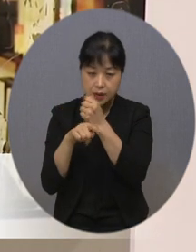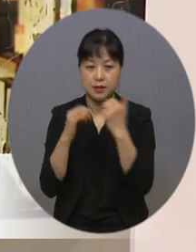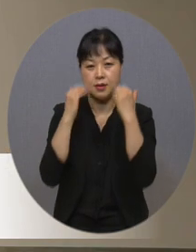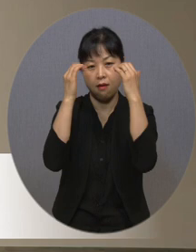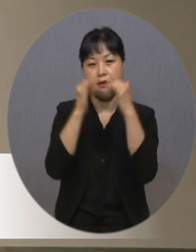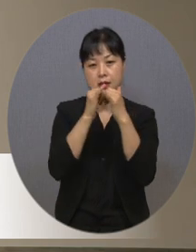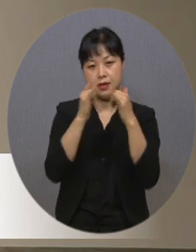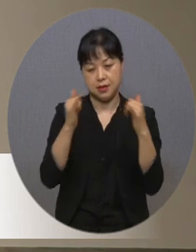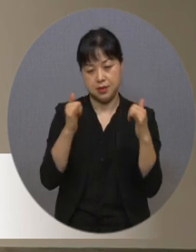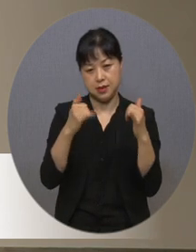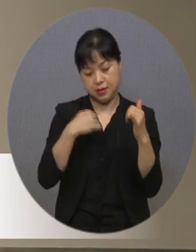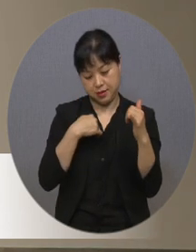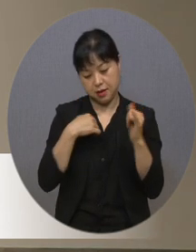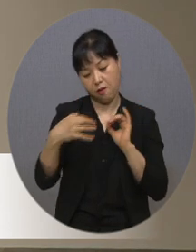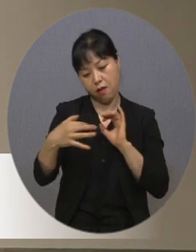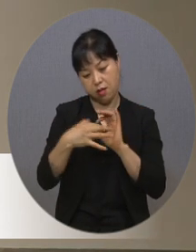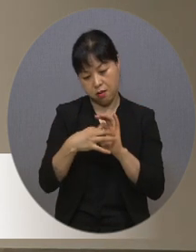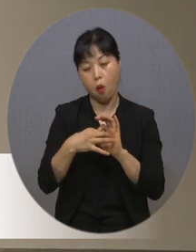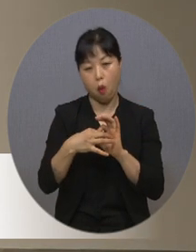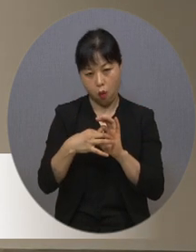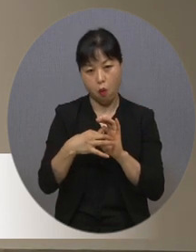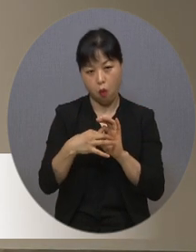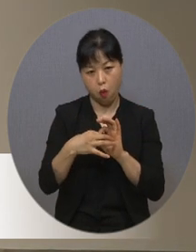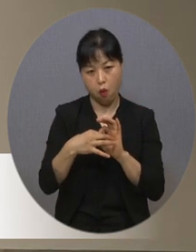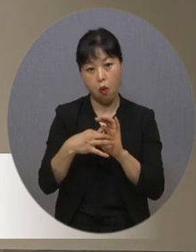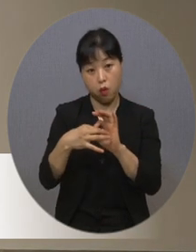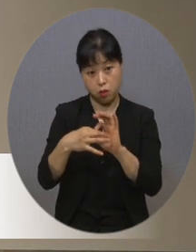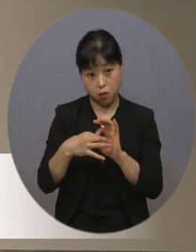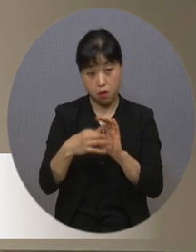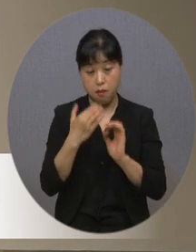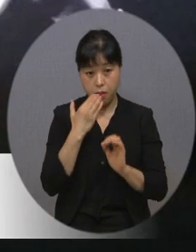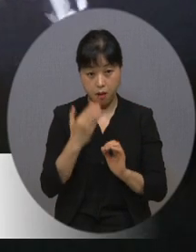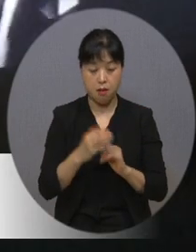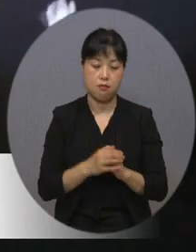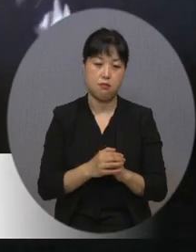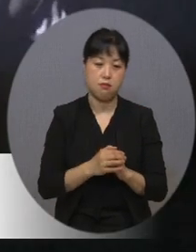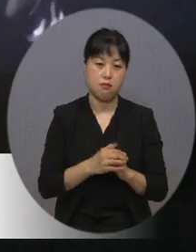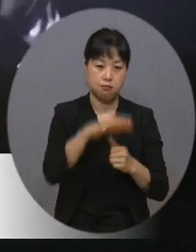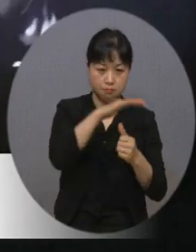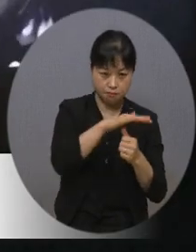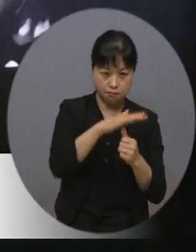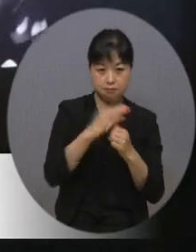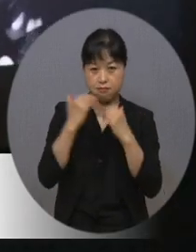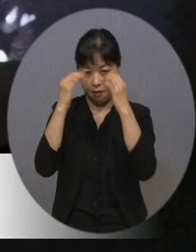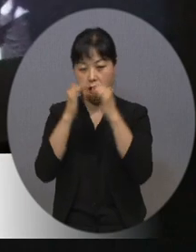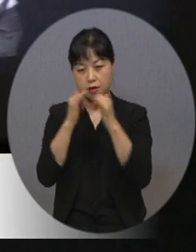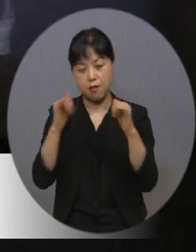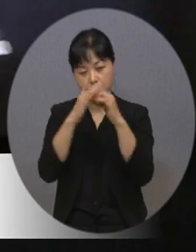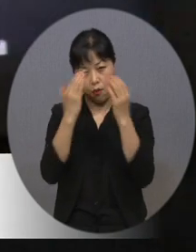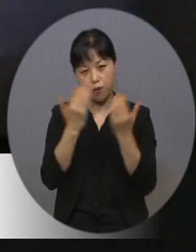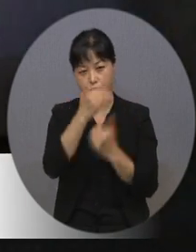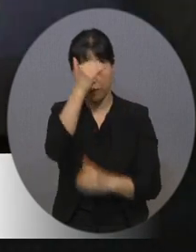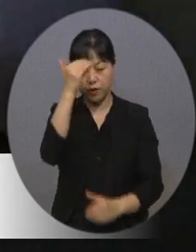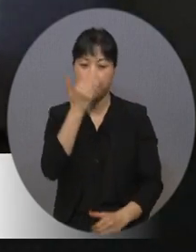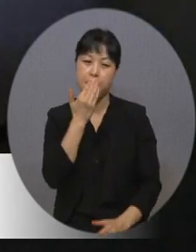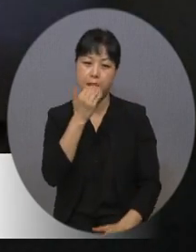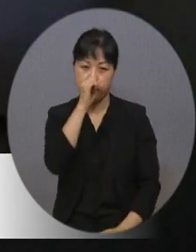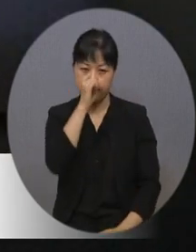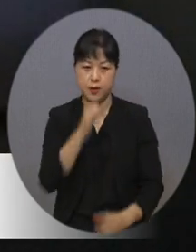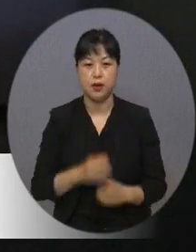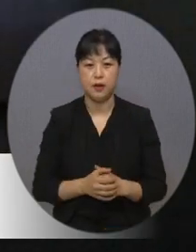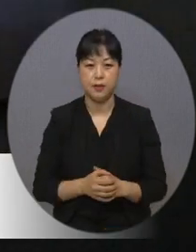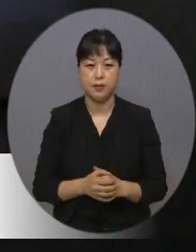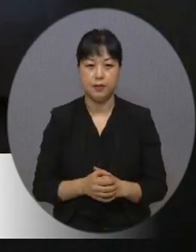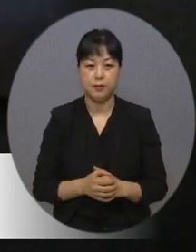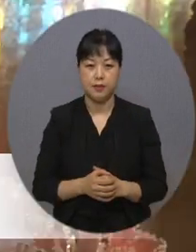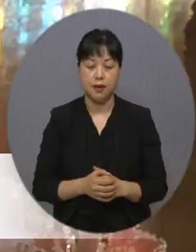성찰의 기회가 돼서 어린 증거 아성이 증 까지 골고루 관람 하시게 적당한 전시라고 할 수 있습니다 더 편한